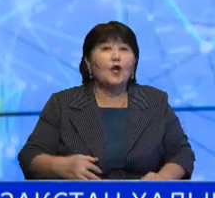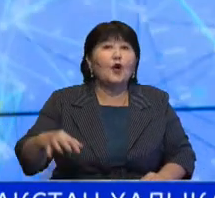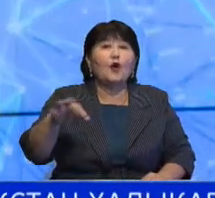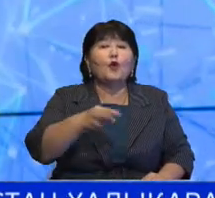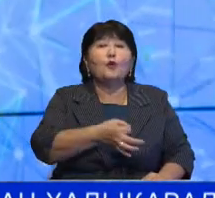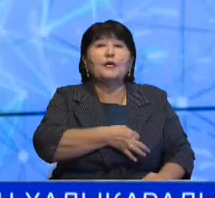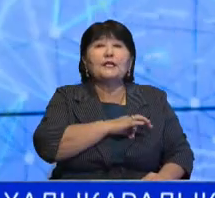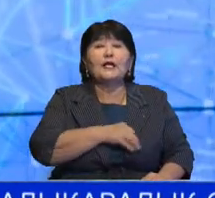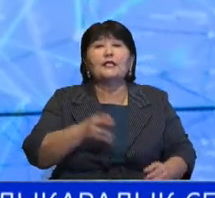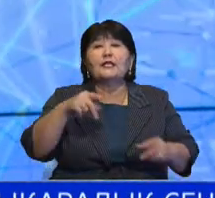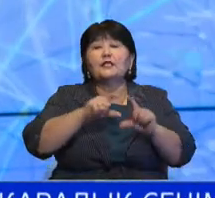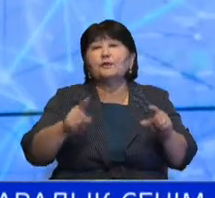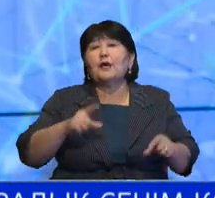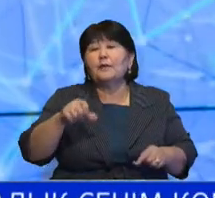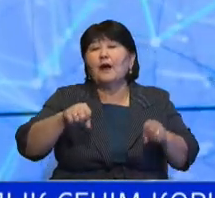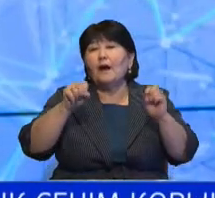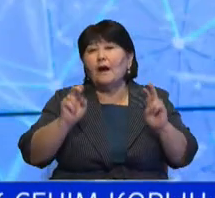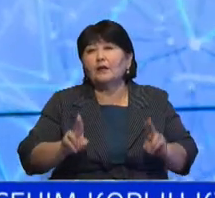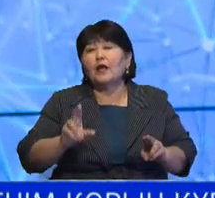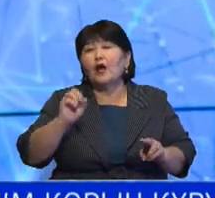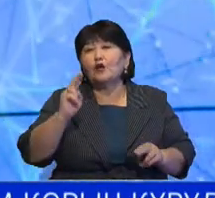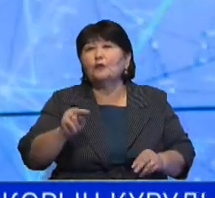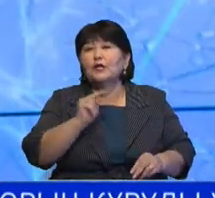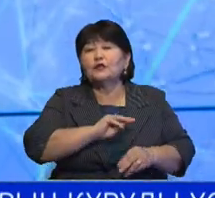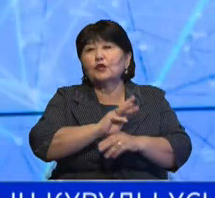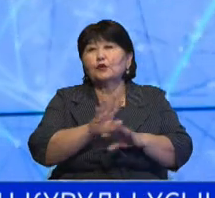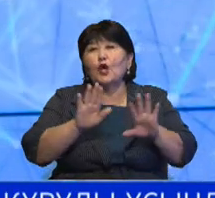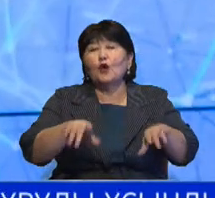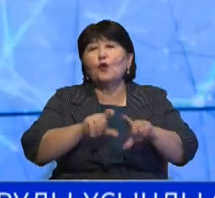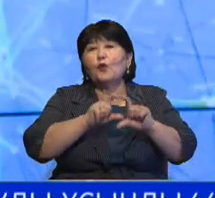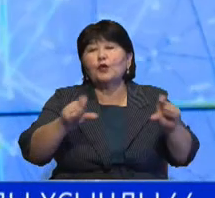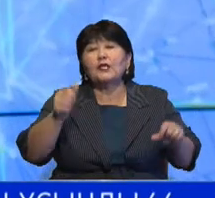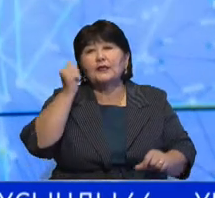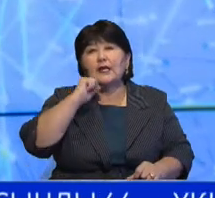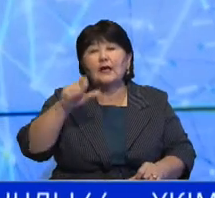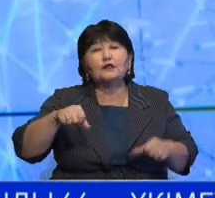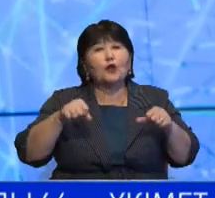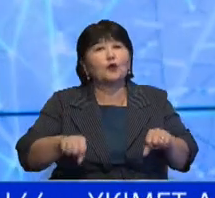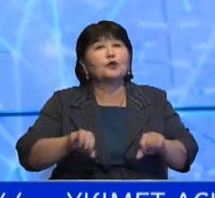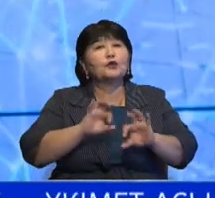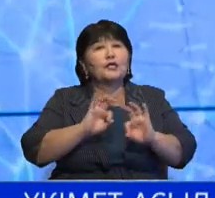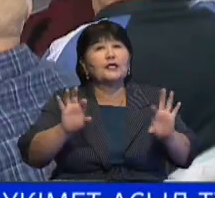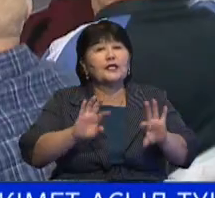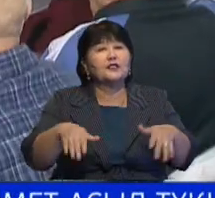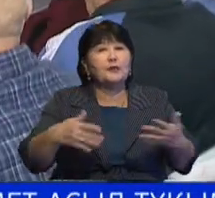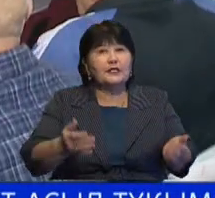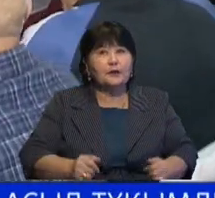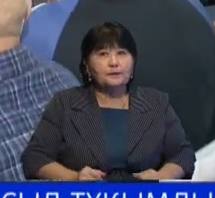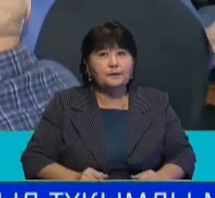Облыстық әділет департаменті мамандары арнаулы әлеуметтік қызметтер көрсету орталығындағы қарттарға құқықтық кеңес берді.